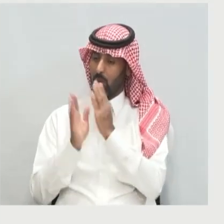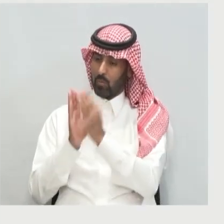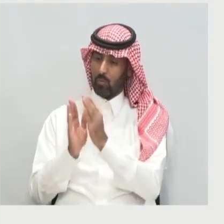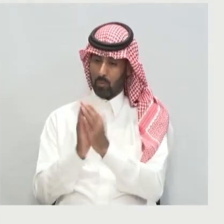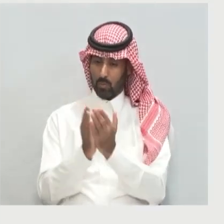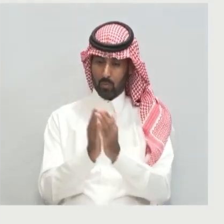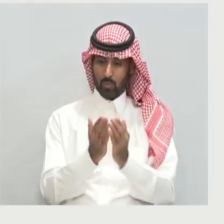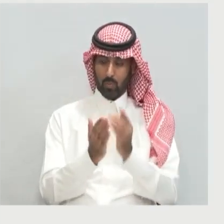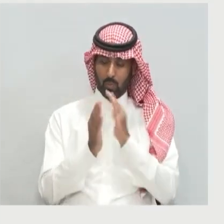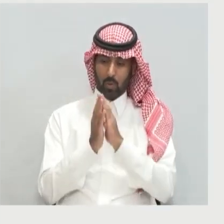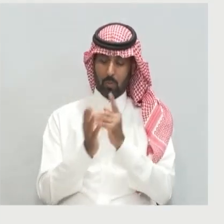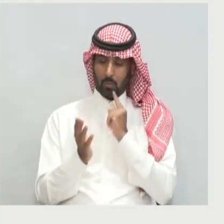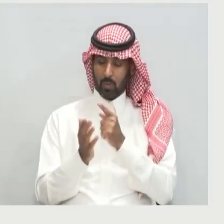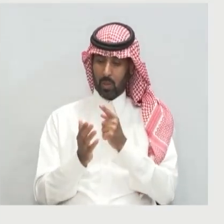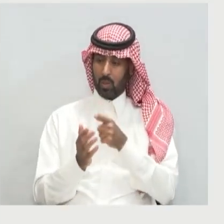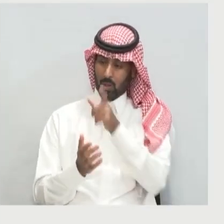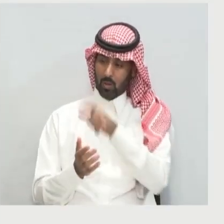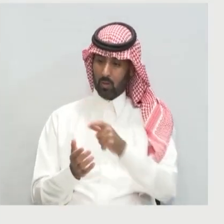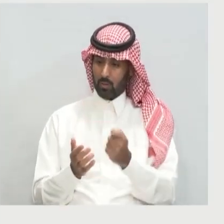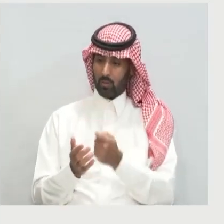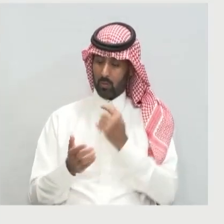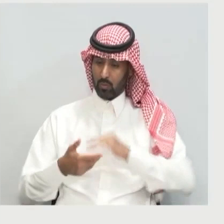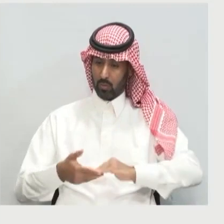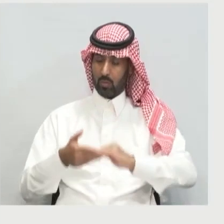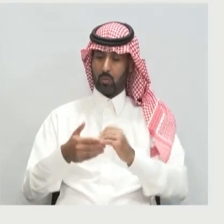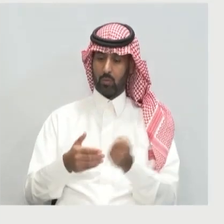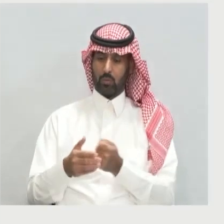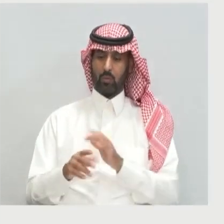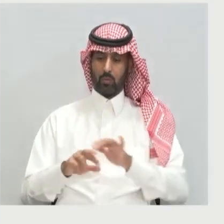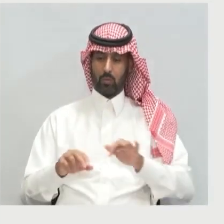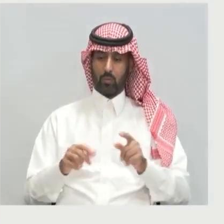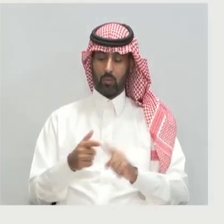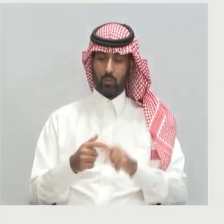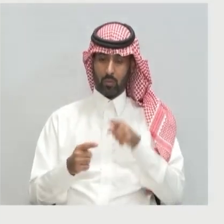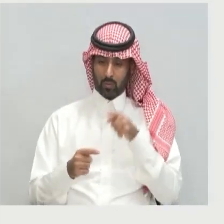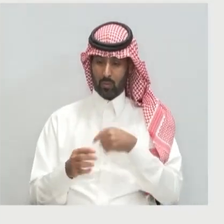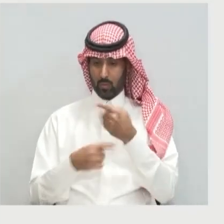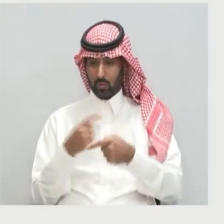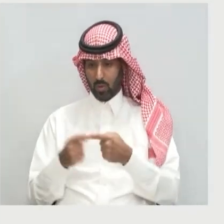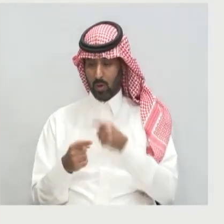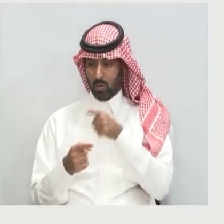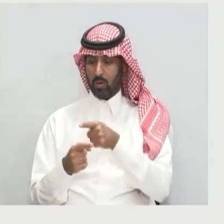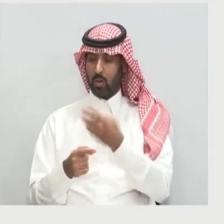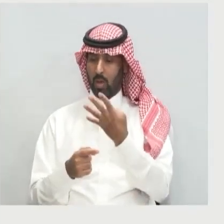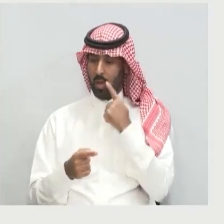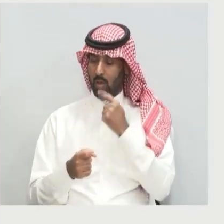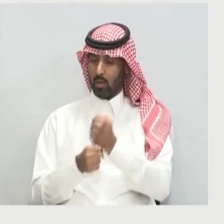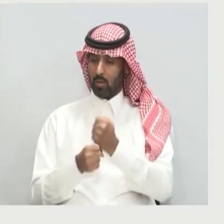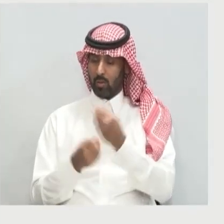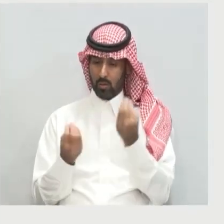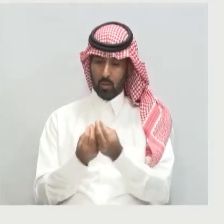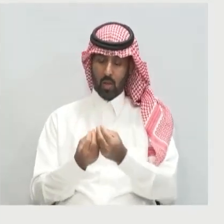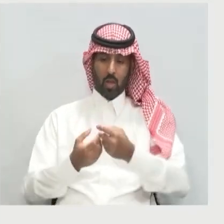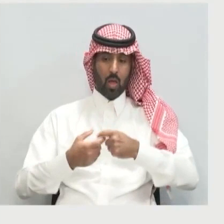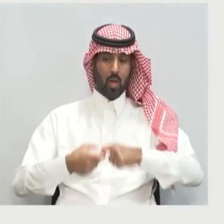والمجلات التي تساعدك في مشروعك رابعا اثناء العمل حاول التعاون مع